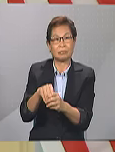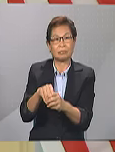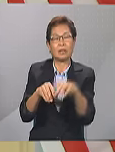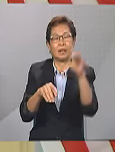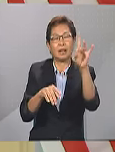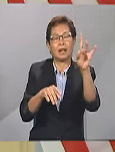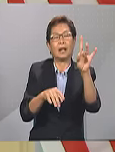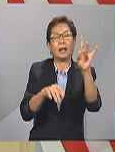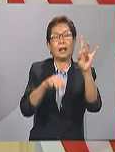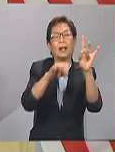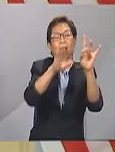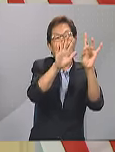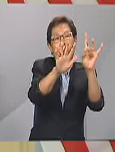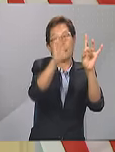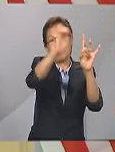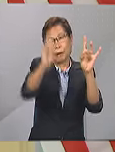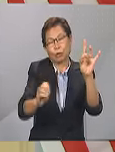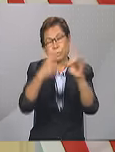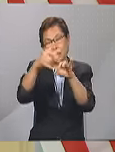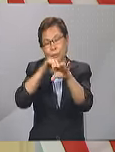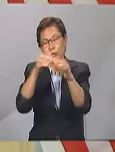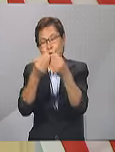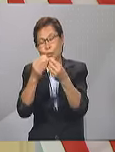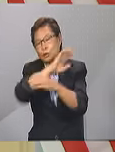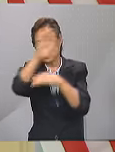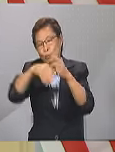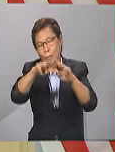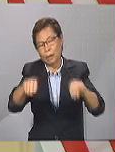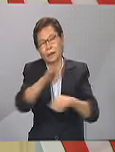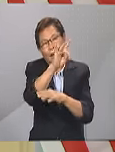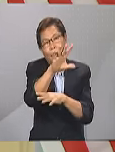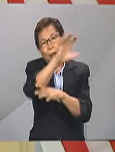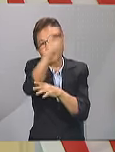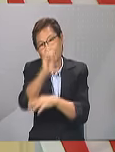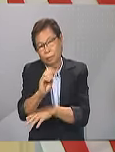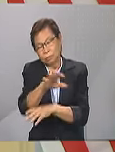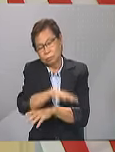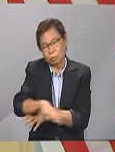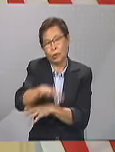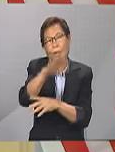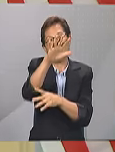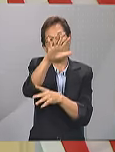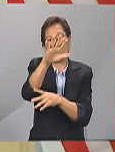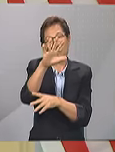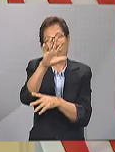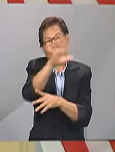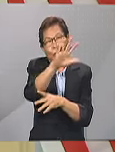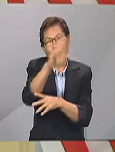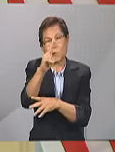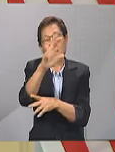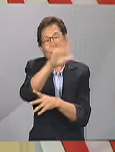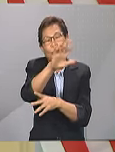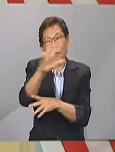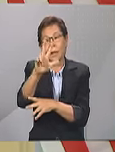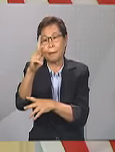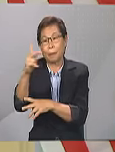85 peratus daripada jumlah keseluruhan Plaza dan yaitu sekitar 53.000 Praja